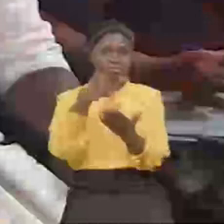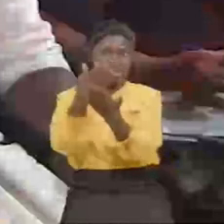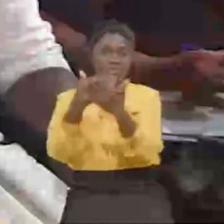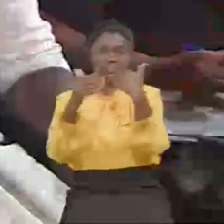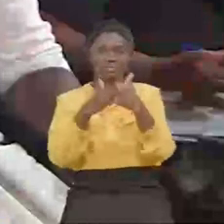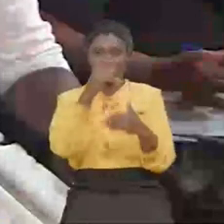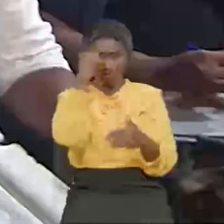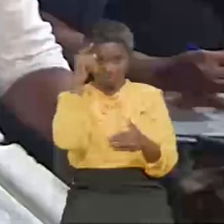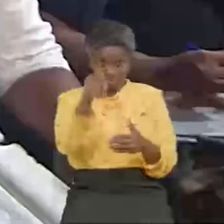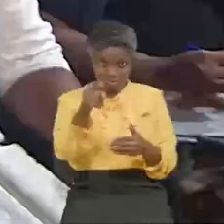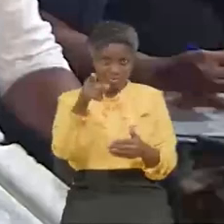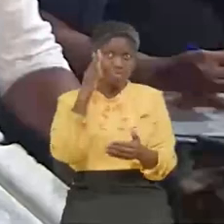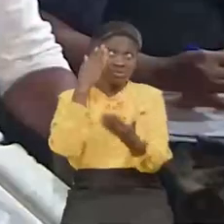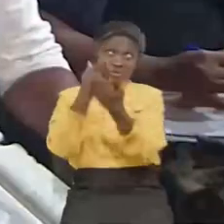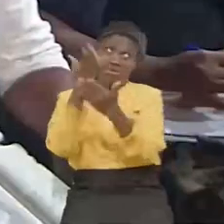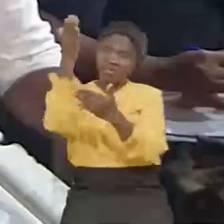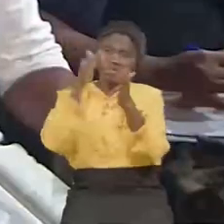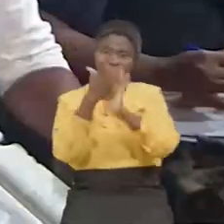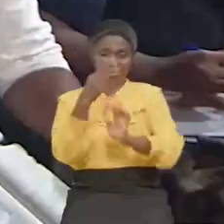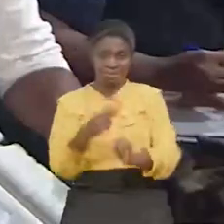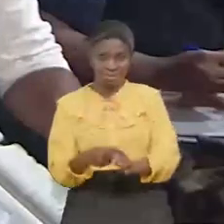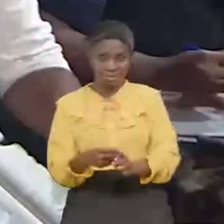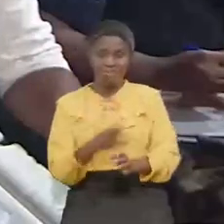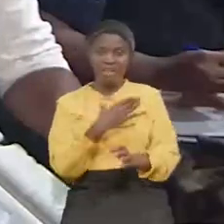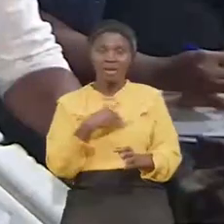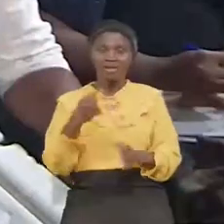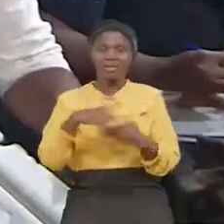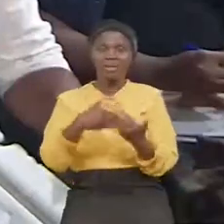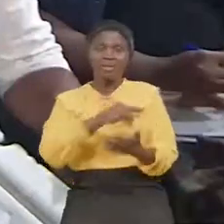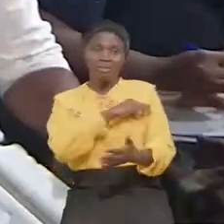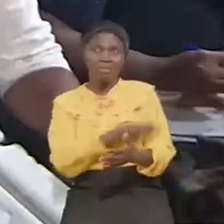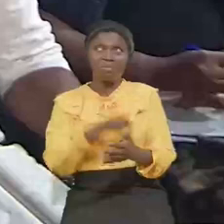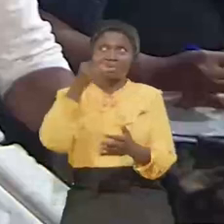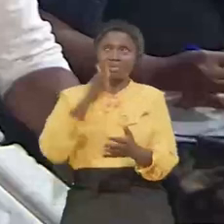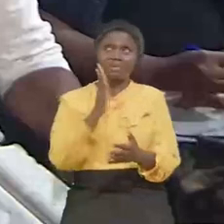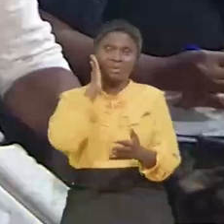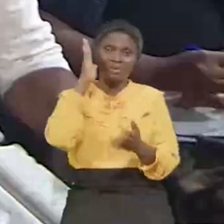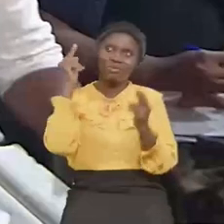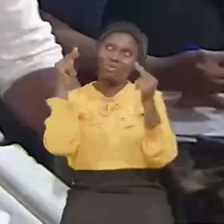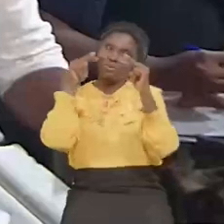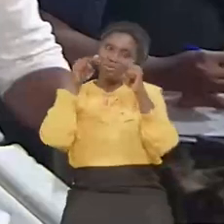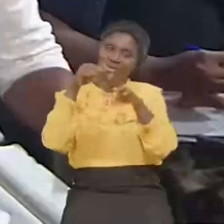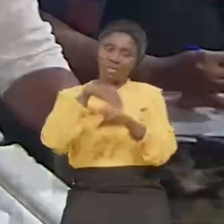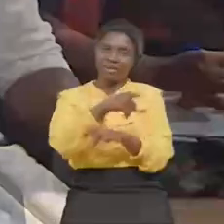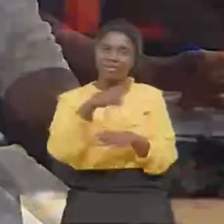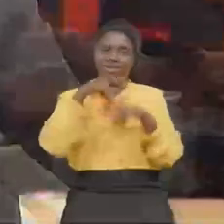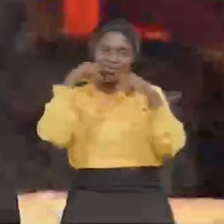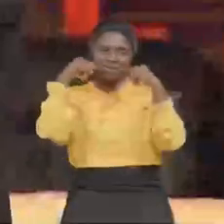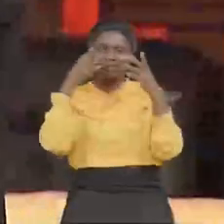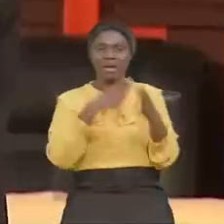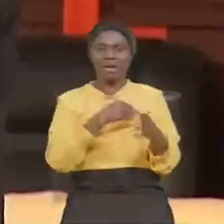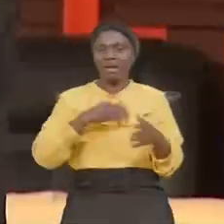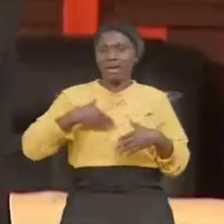Parce que tu iras là-bas. Et le Dieu Tout-Puissant va te regarder sourire. Et Jésus-Christ va